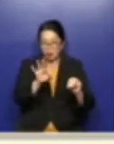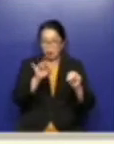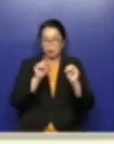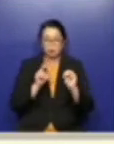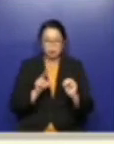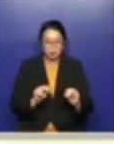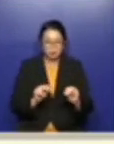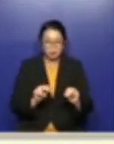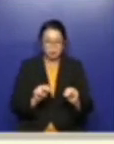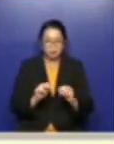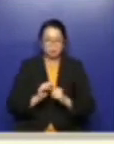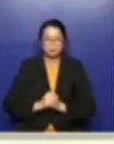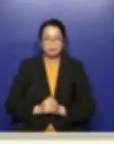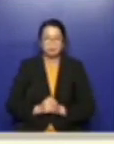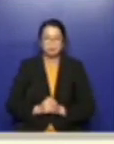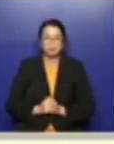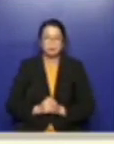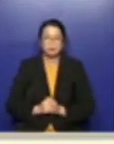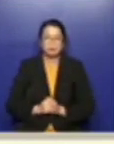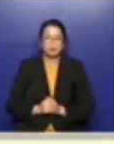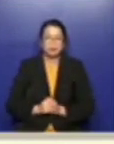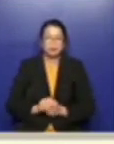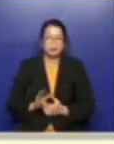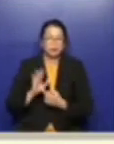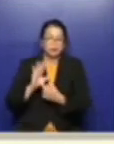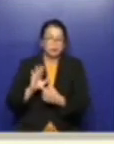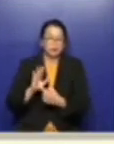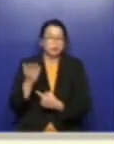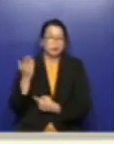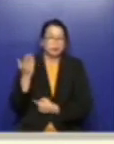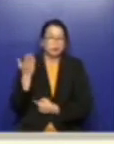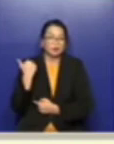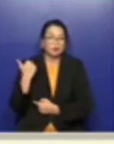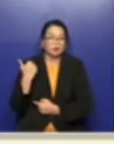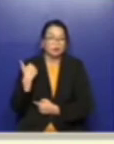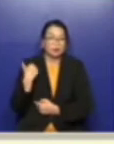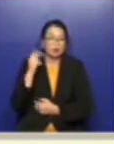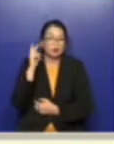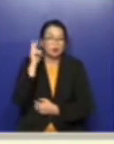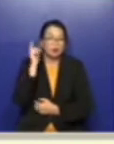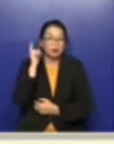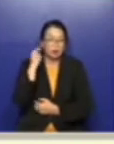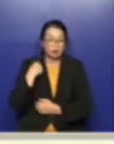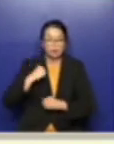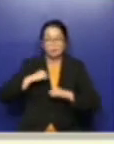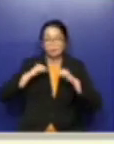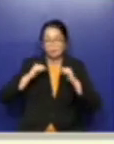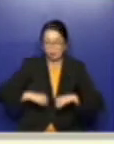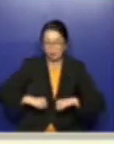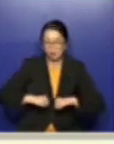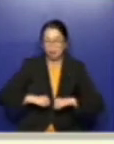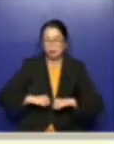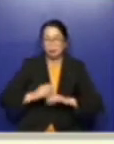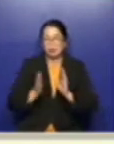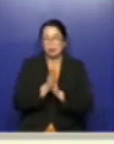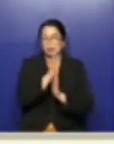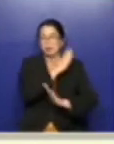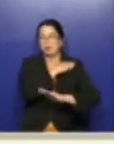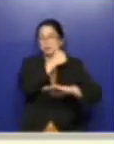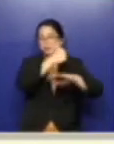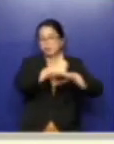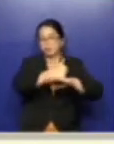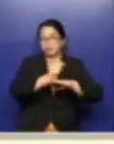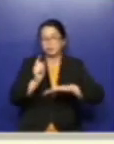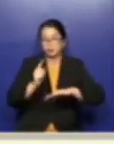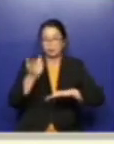30แล้วก็อย่างที่ว่านะครับได้มีมติของมหาเถรสมาคมนะครับ